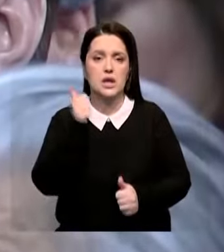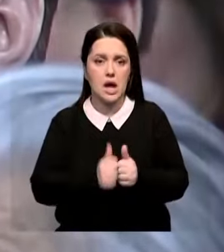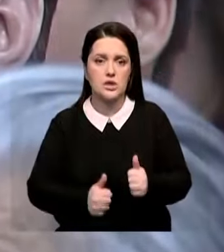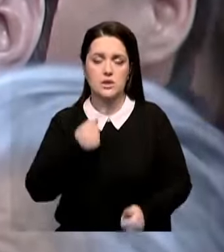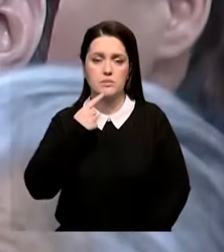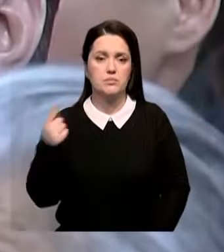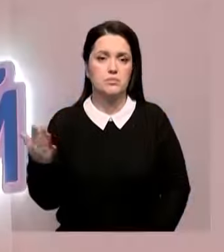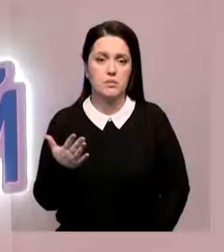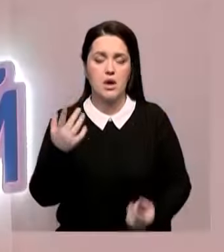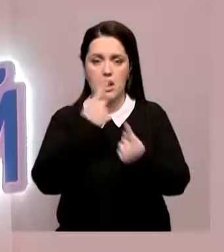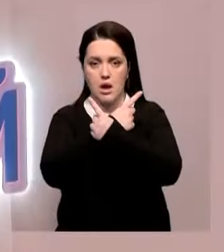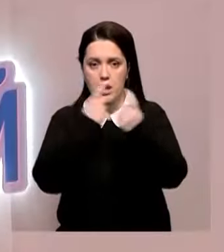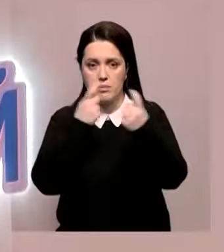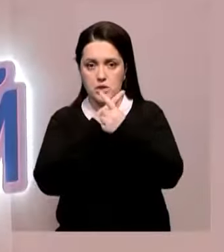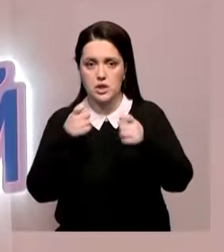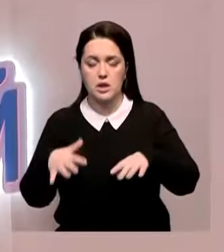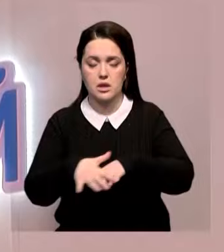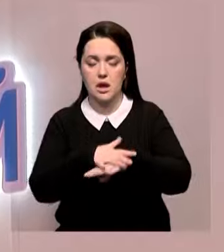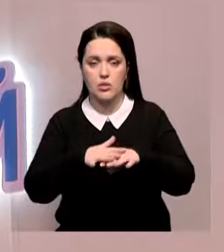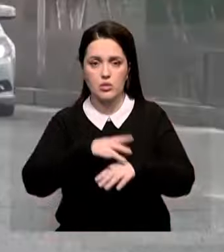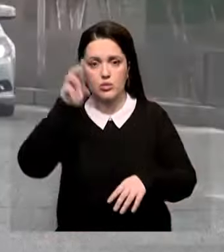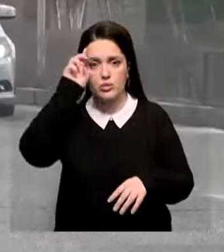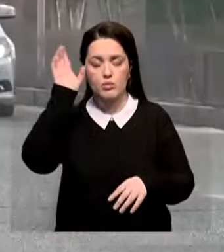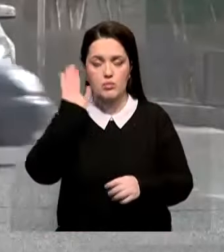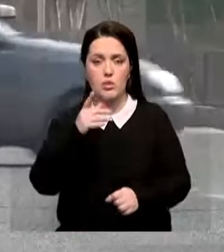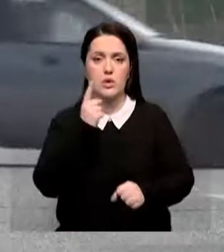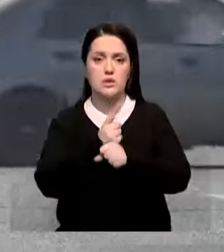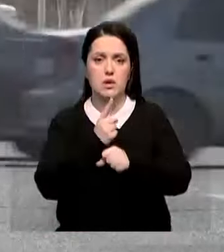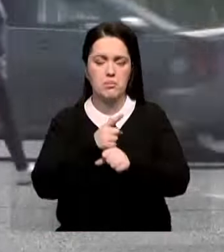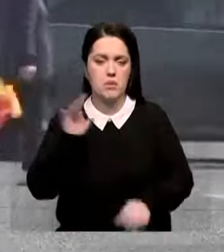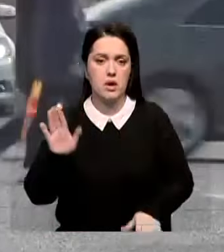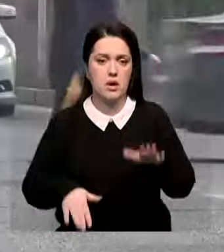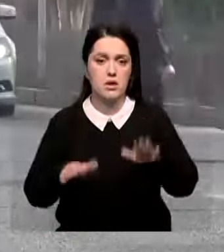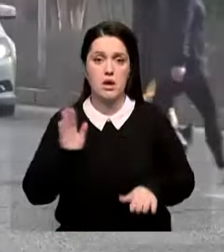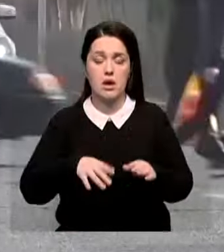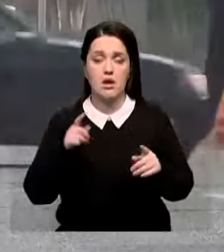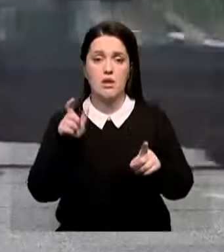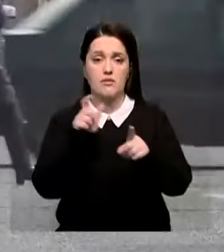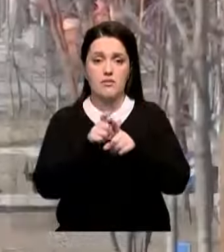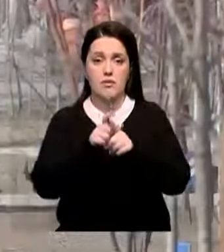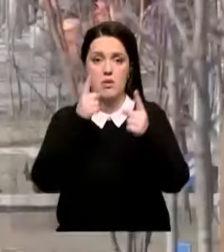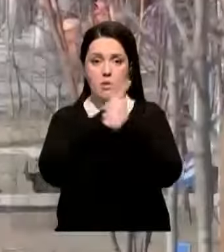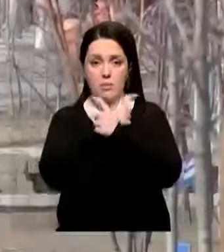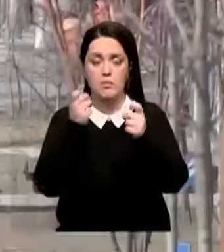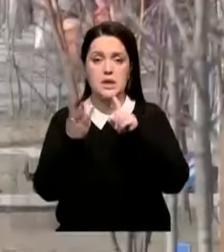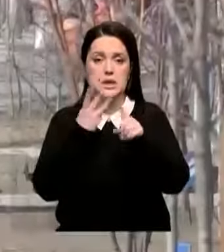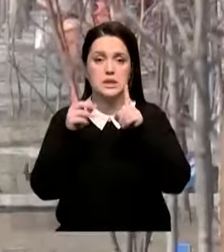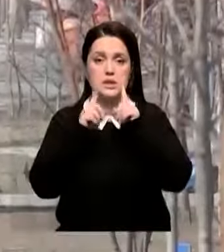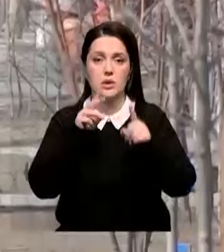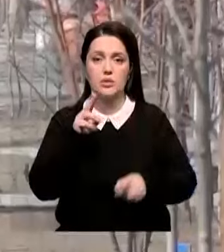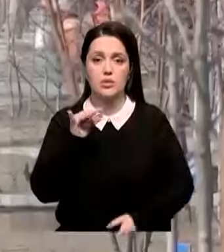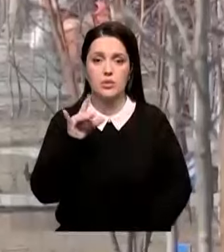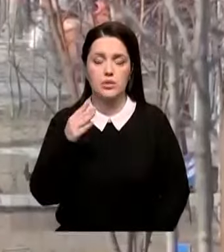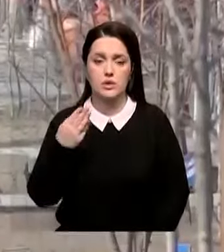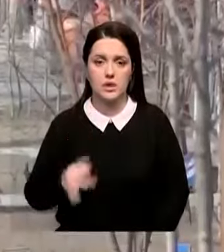каждом своем обращении к народу. Государство не допустит вседозволенности и хаоса. Фраза прозвучала и на третьем заседании национального